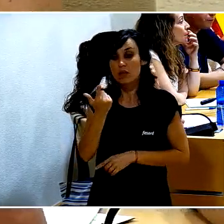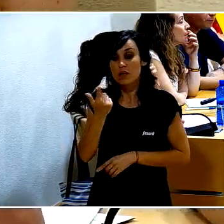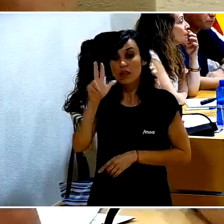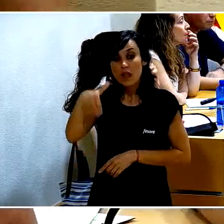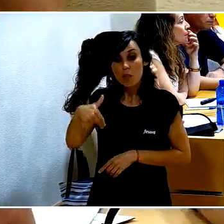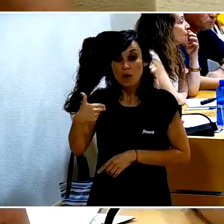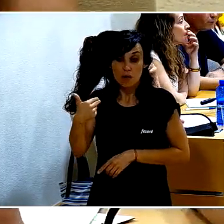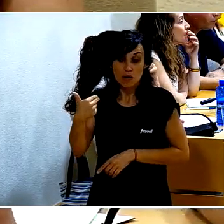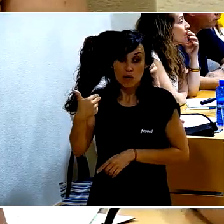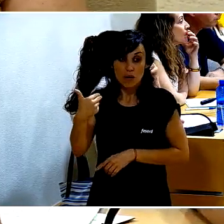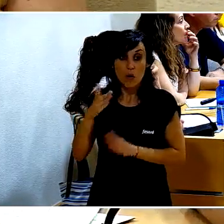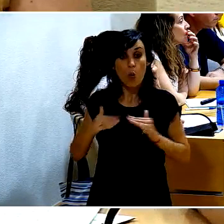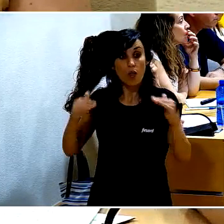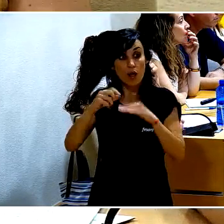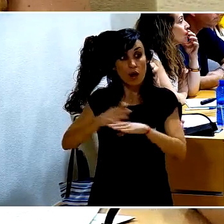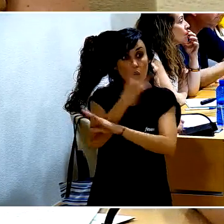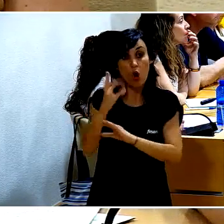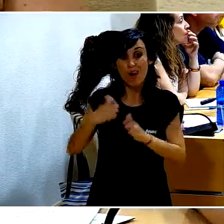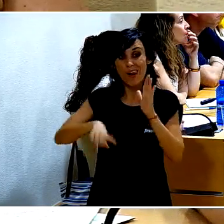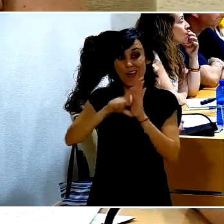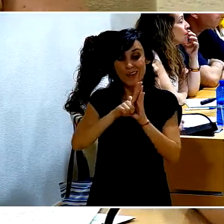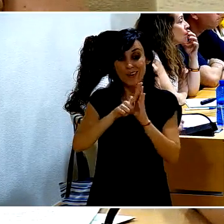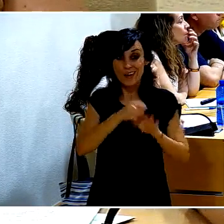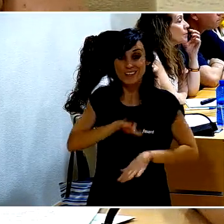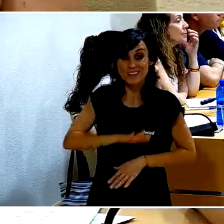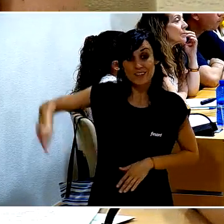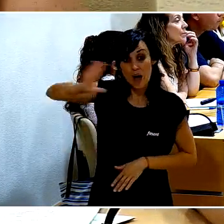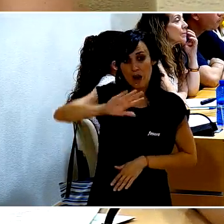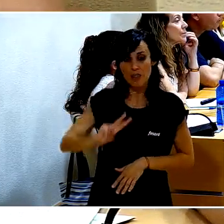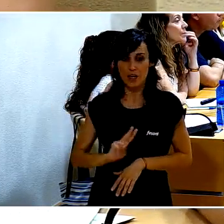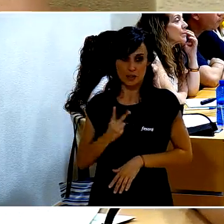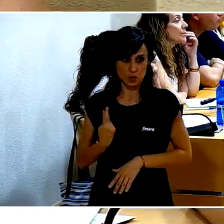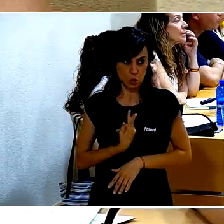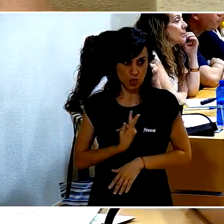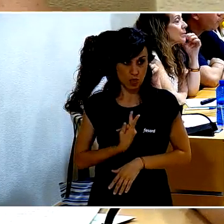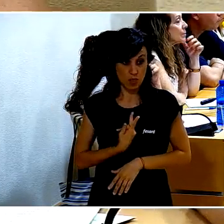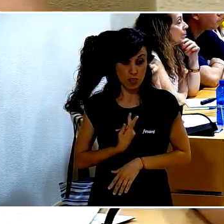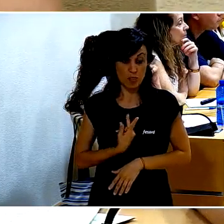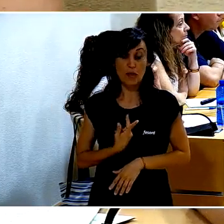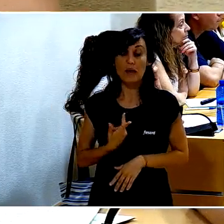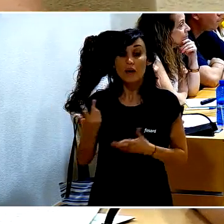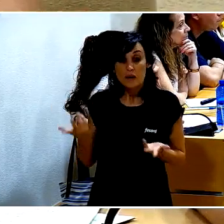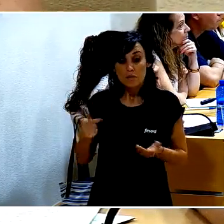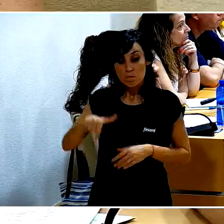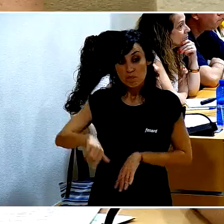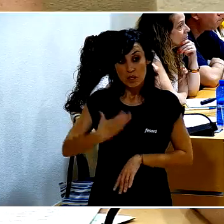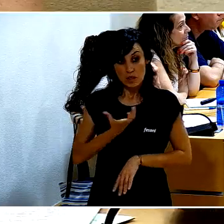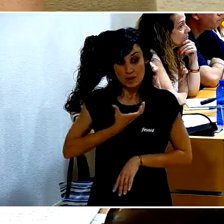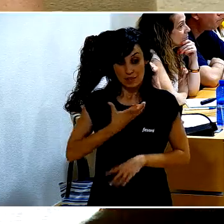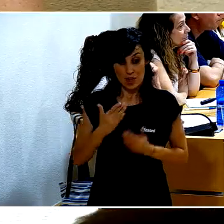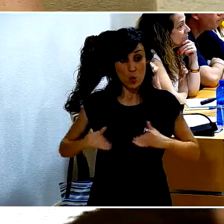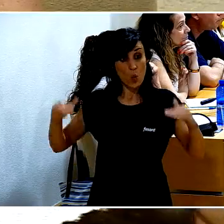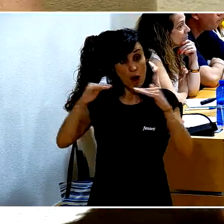llei d'igualtat LGTBI o la llei estatal de transsexualitat. Per acabar, des d'esta regidoria d'igualtat,